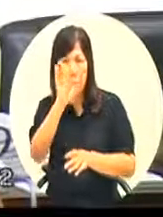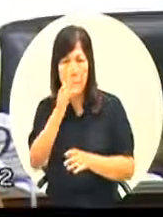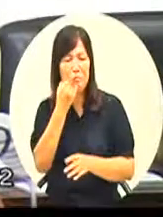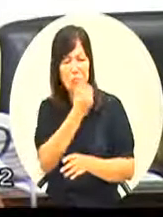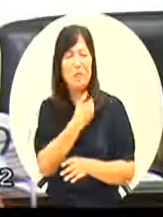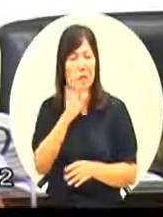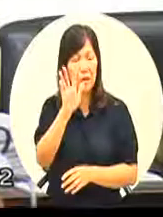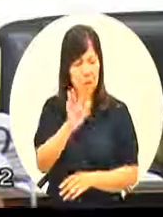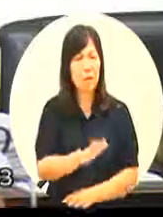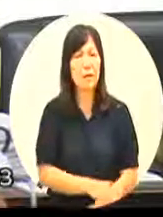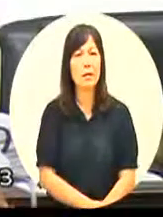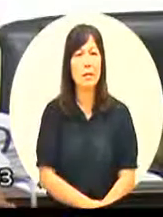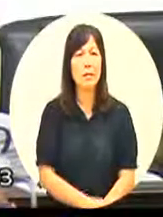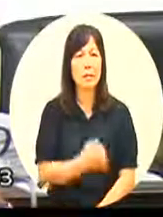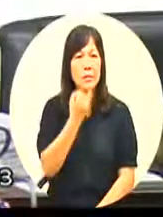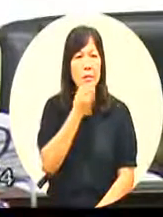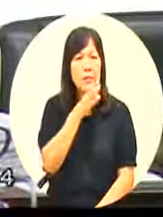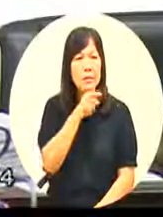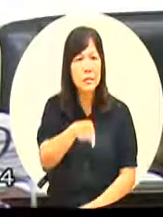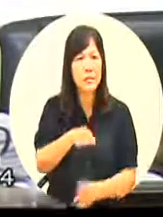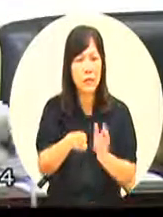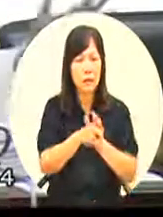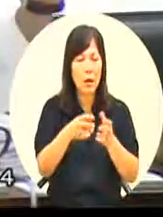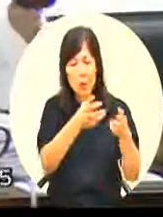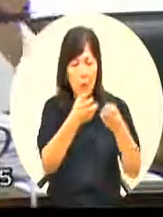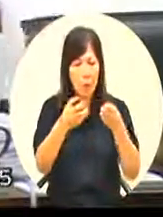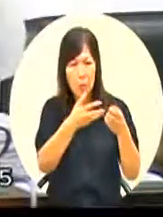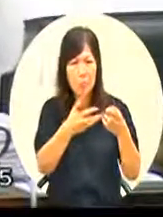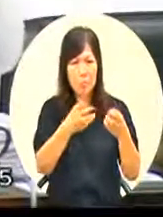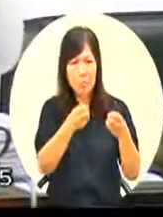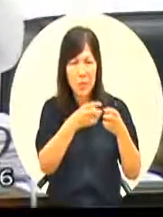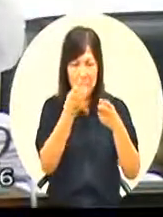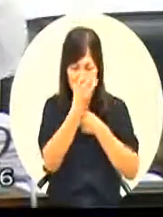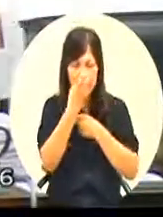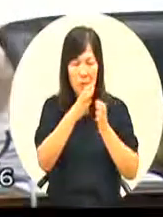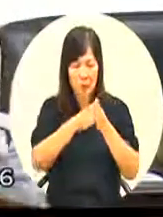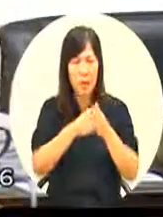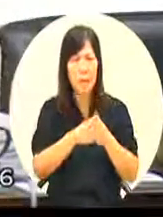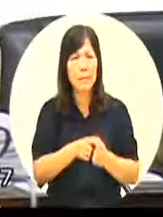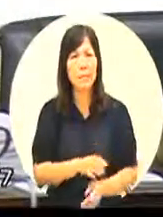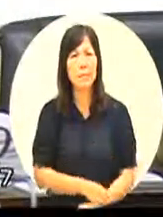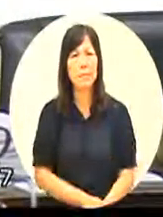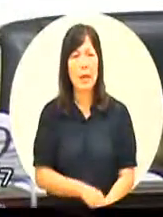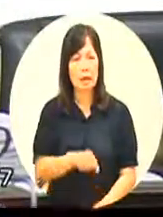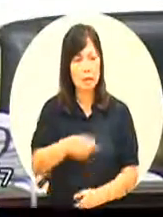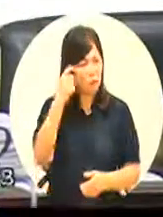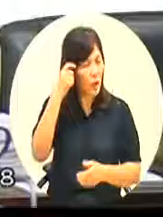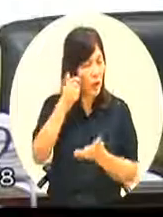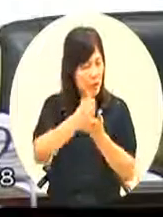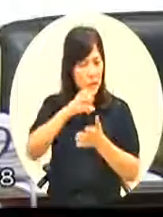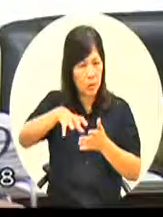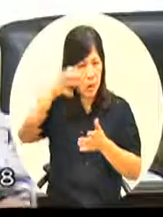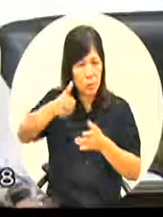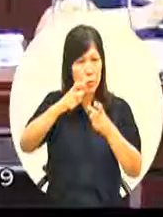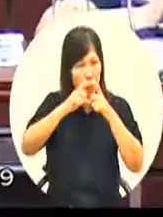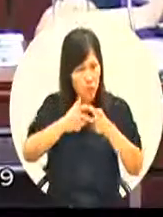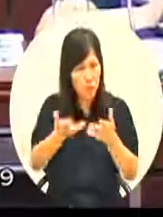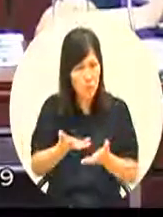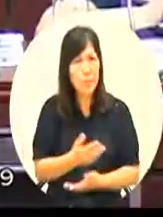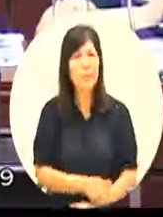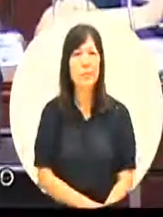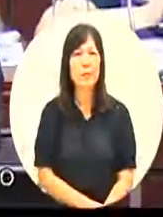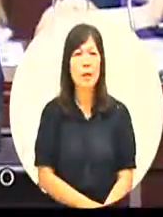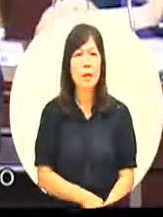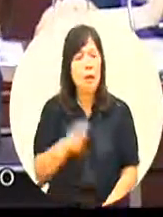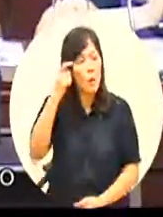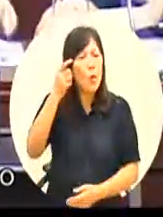能，但是应该要做检讨啦。 我想这个部分先请局长来答复一下好吗？ 那个尔邓议